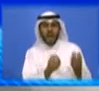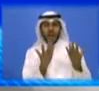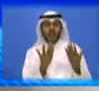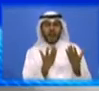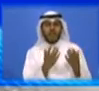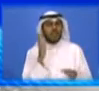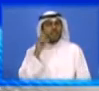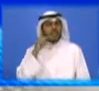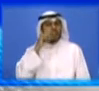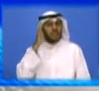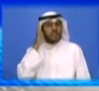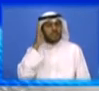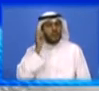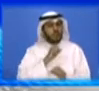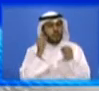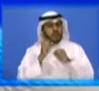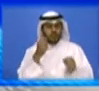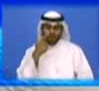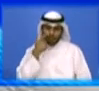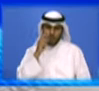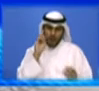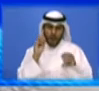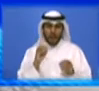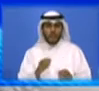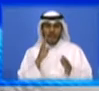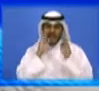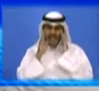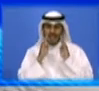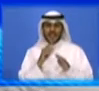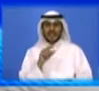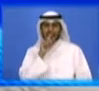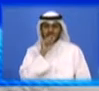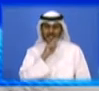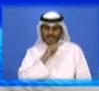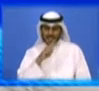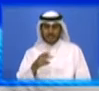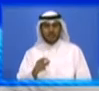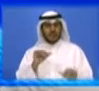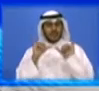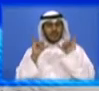والدين الإسلامي منها براء، وذلك عبر مواقع التواصل الاجتماعي المشبوهة